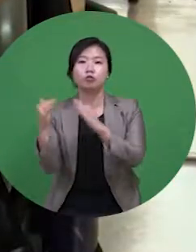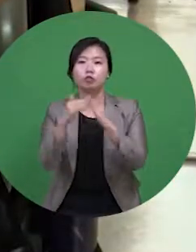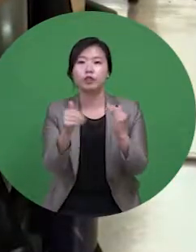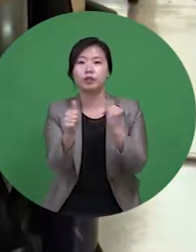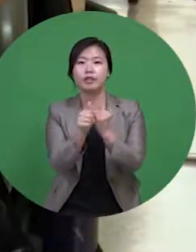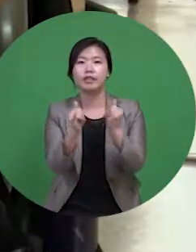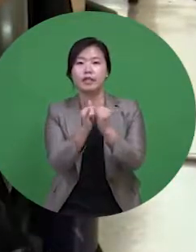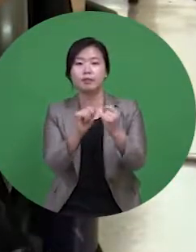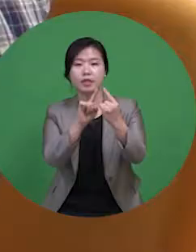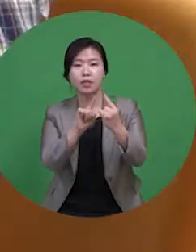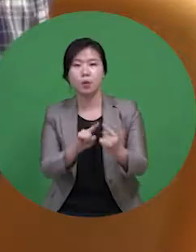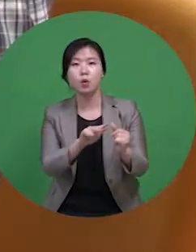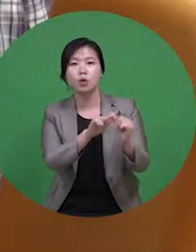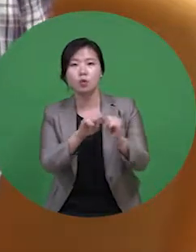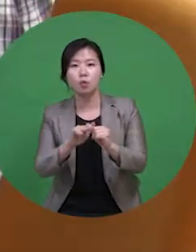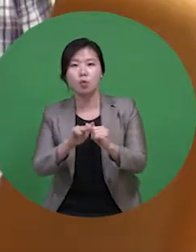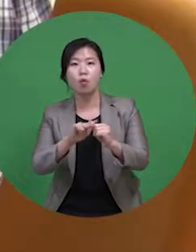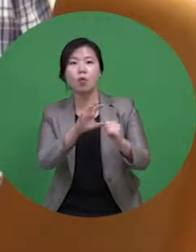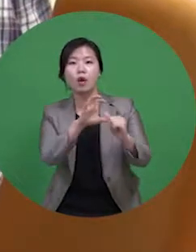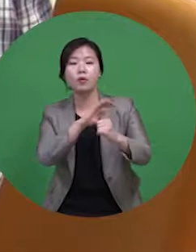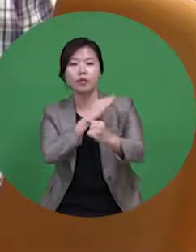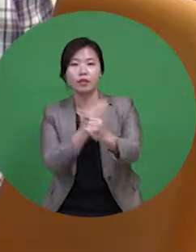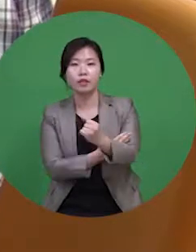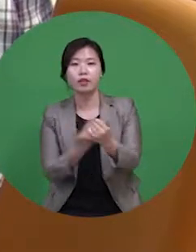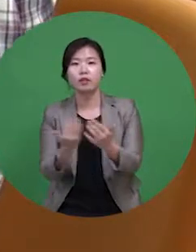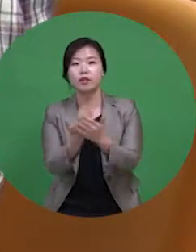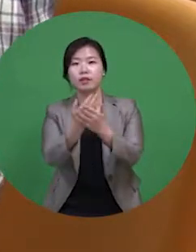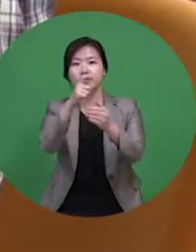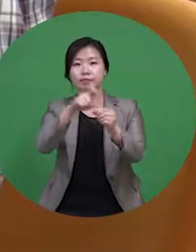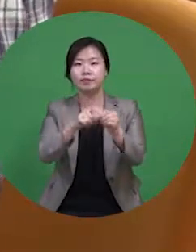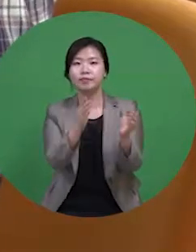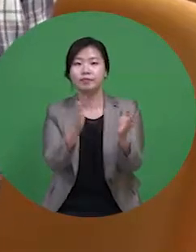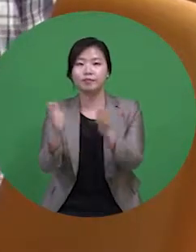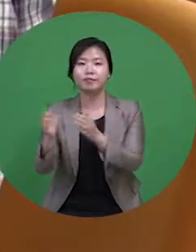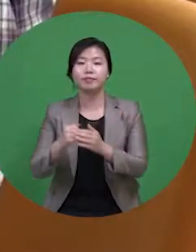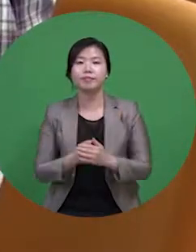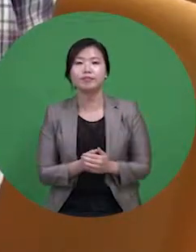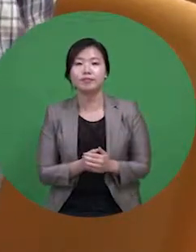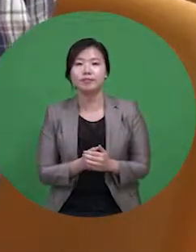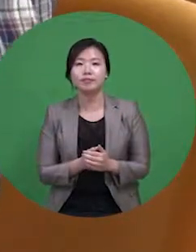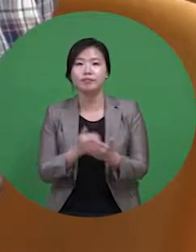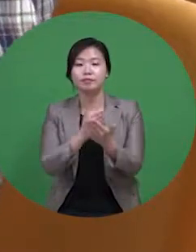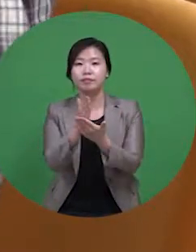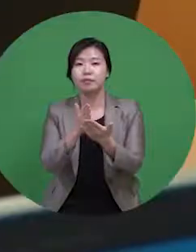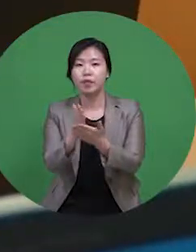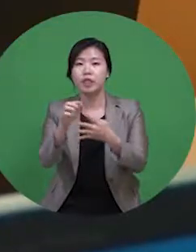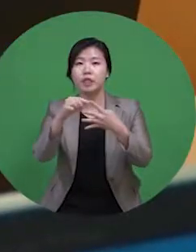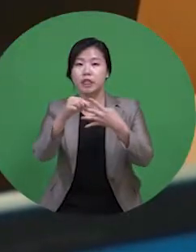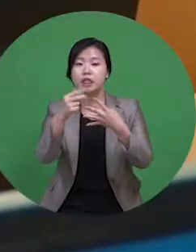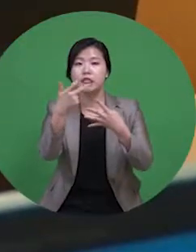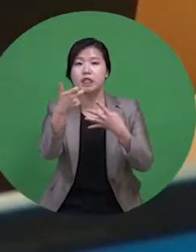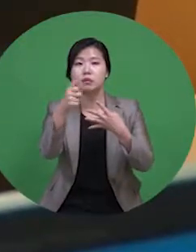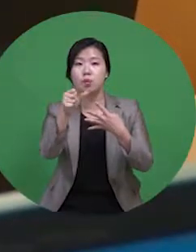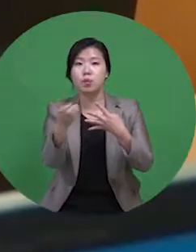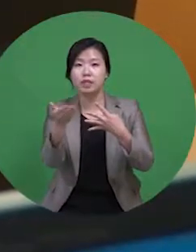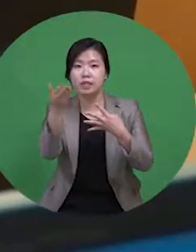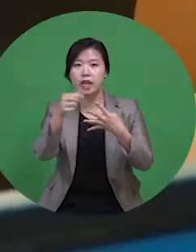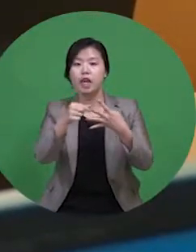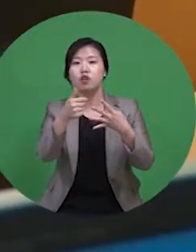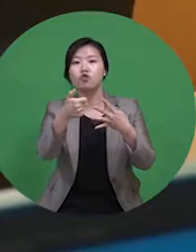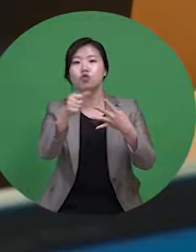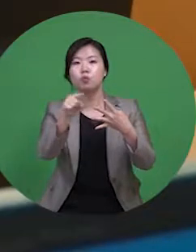결혼이민자를 대상으로 정보소외계층의 정보활용능력 증진을 위해 마련됐는데요. 75세 이상의